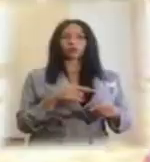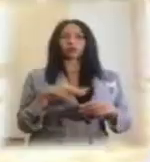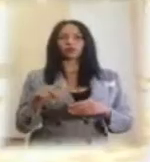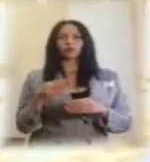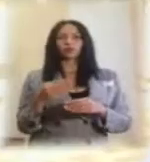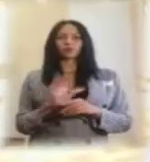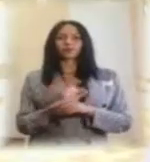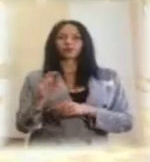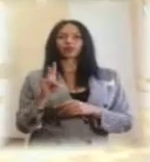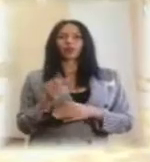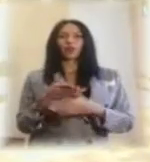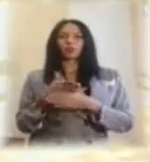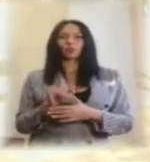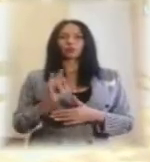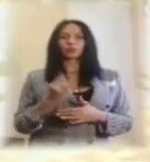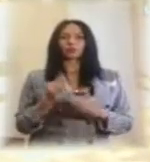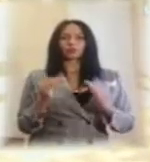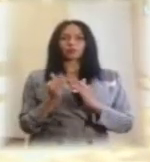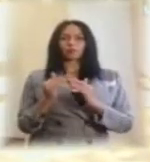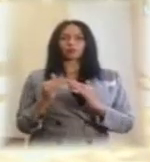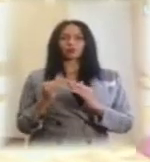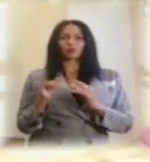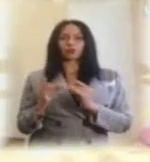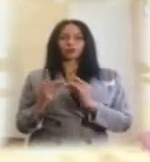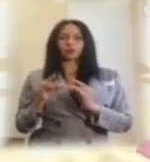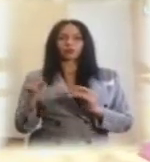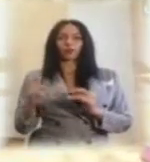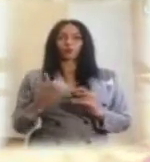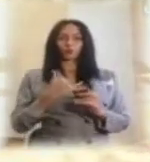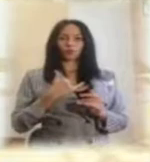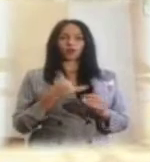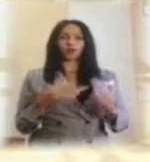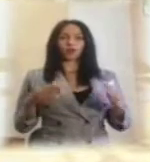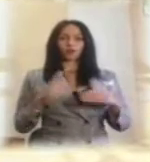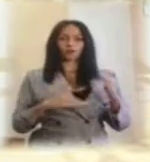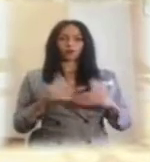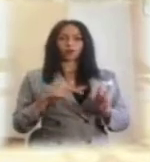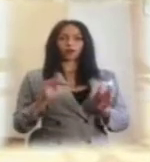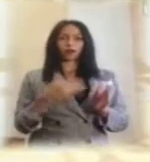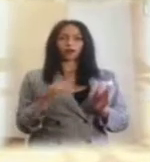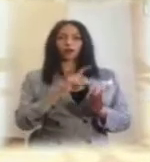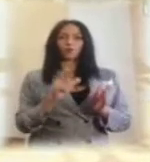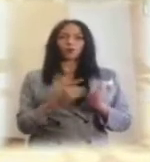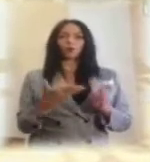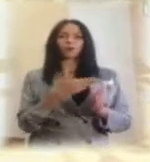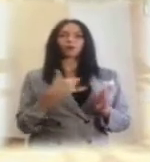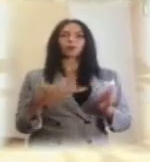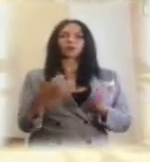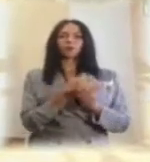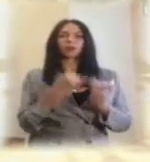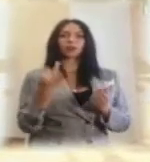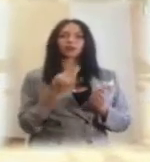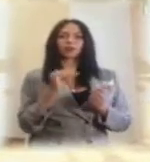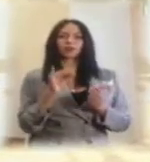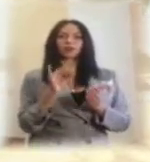малюка. У мене в руках збірка терапевтичних оповідань, в якій ми зібрали цікаві історії від мам-психологів. Ми